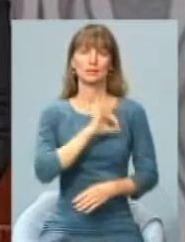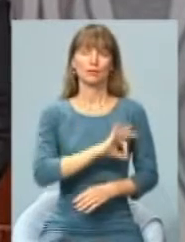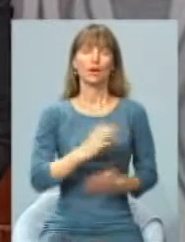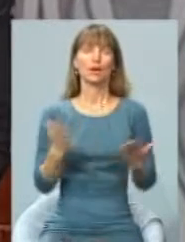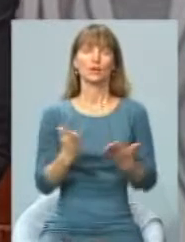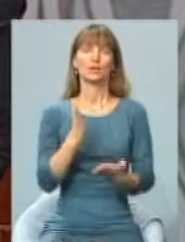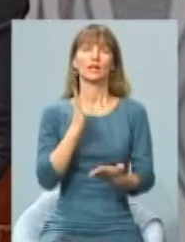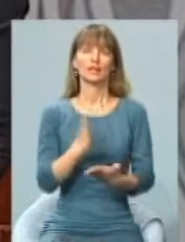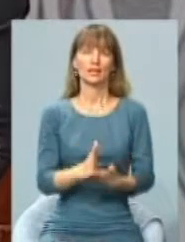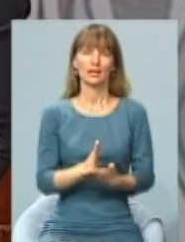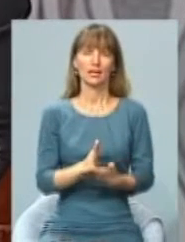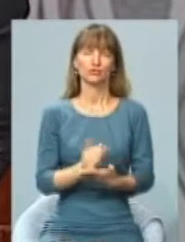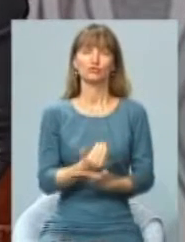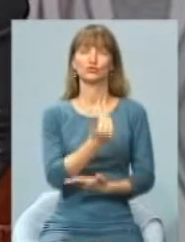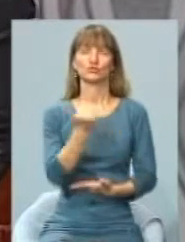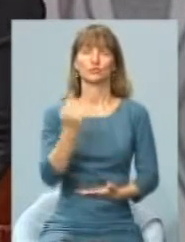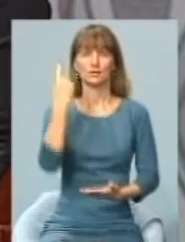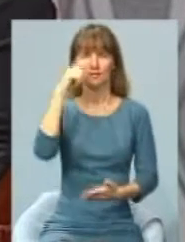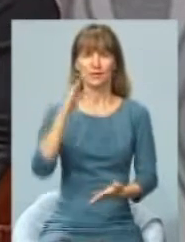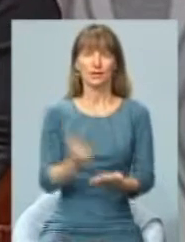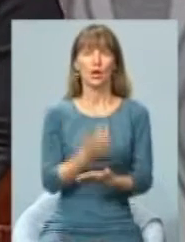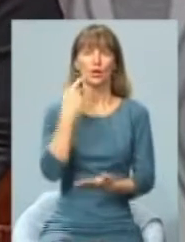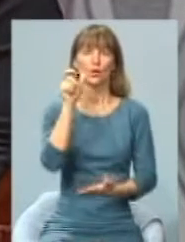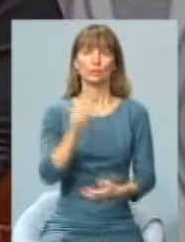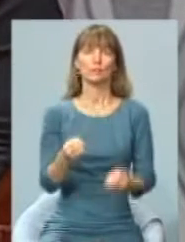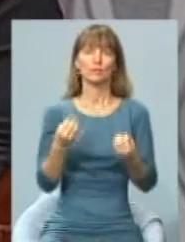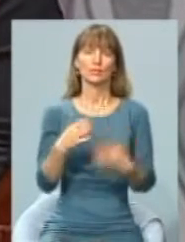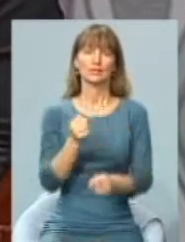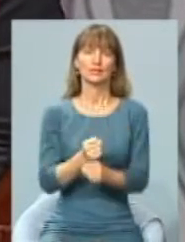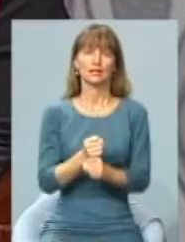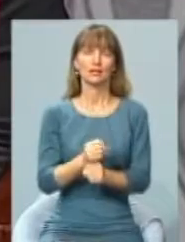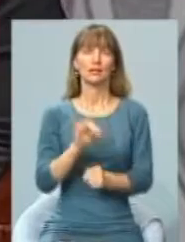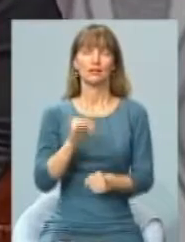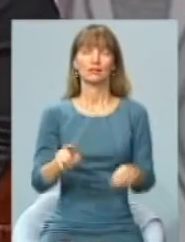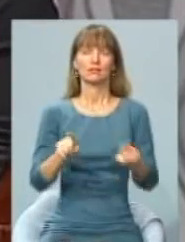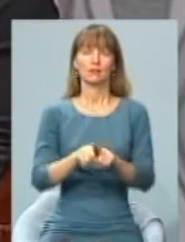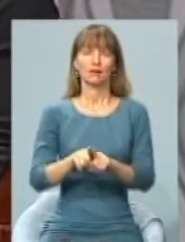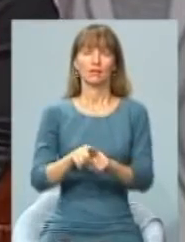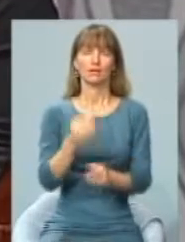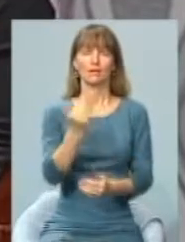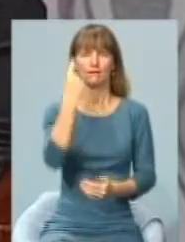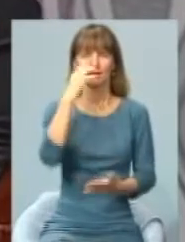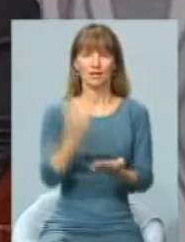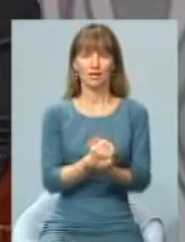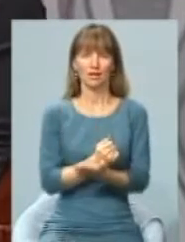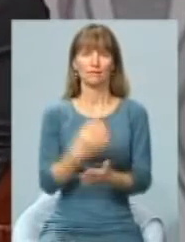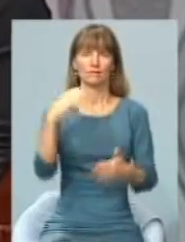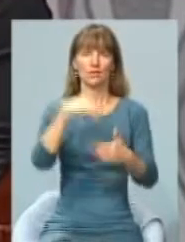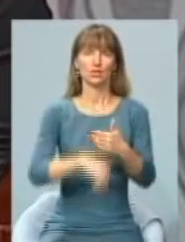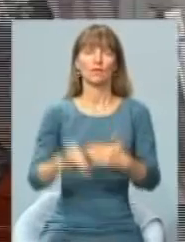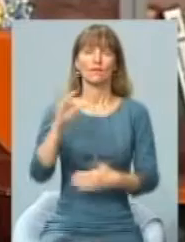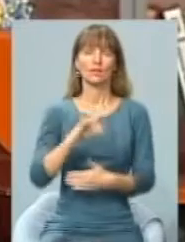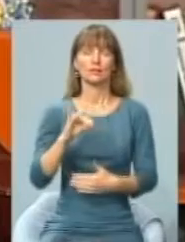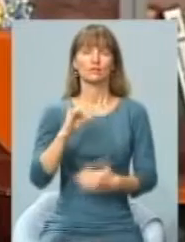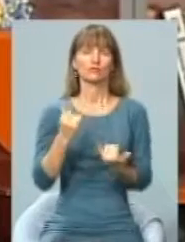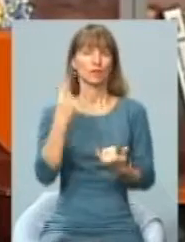котрі, власне, і є чиїмись винаходами, коли людина просто-напросто створила, і отак її винахід увійшов просто в історію, і ми